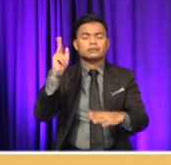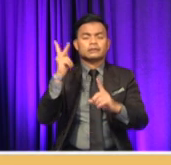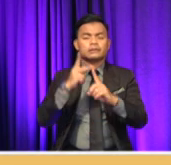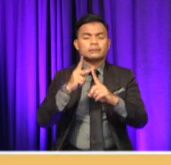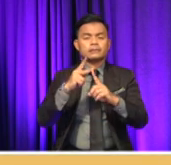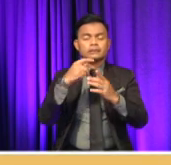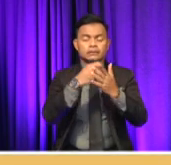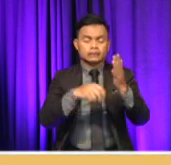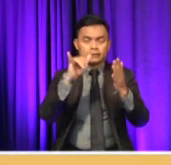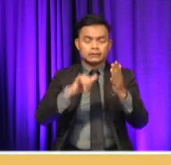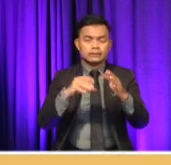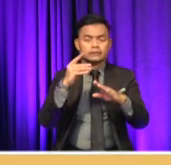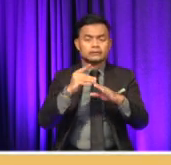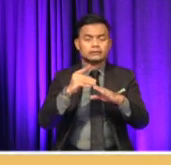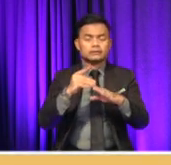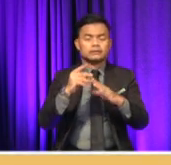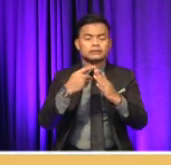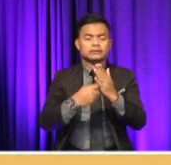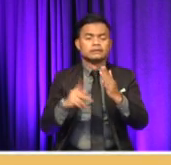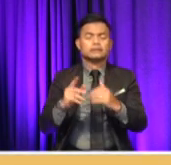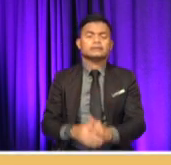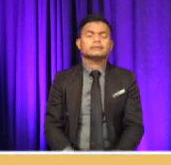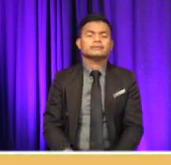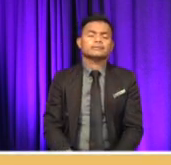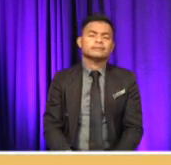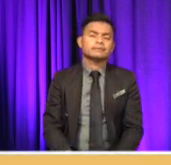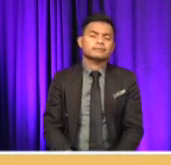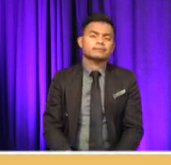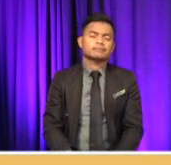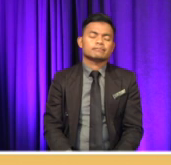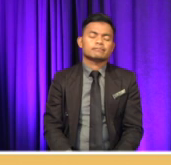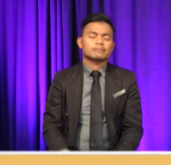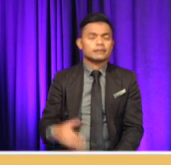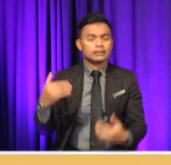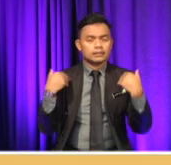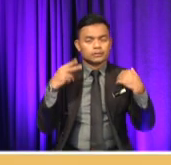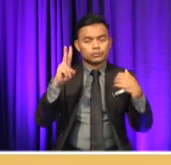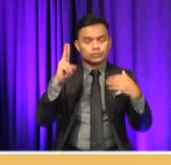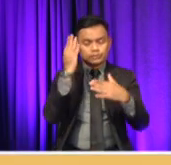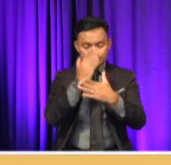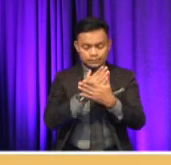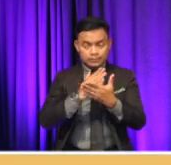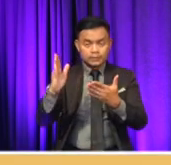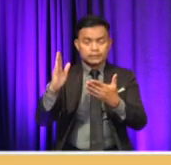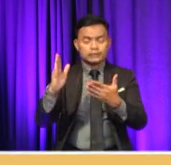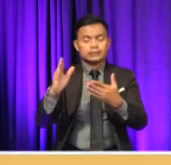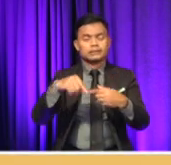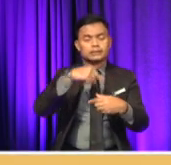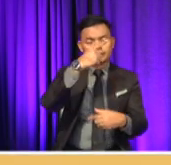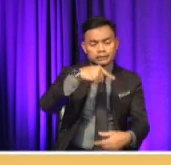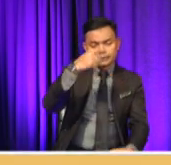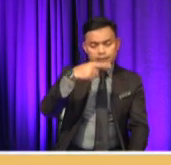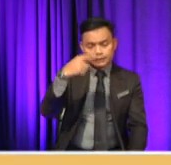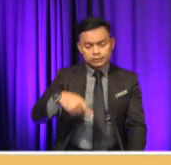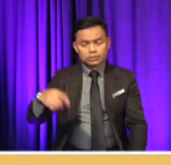Oke terdapat dua bagian utama dalam pengubah yaitu belitan utama ataupun kita Panggil Gelung primer dan lagi